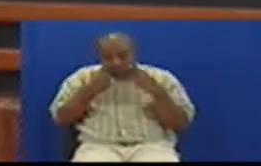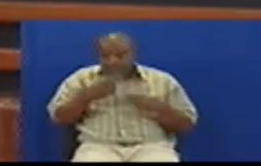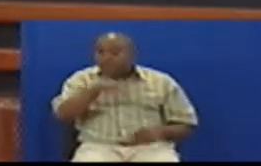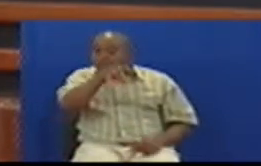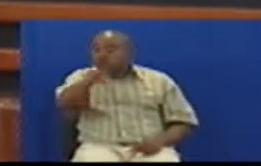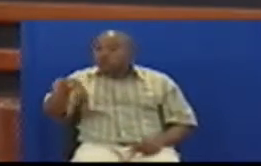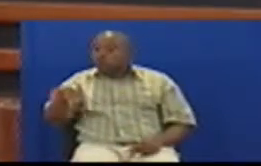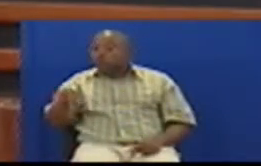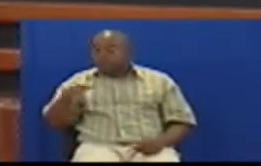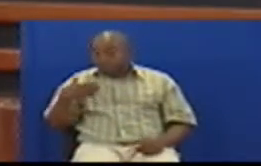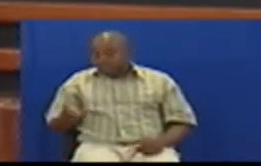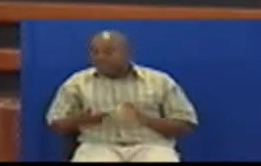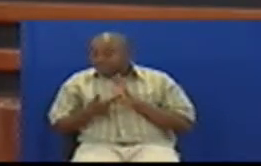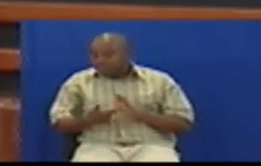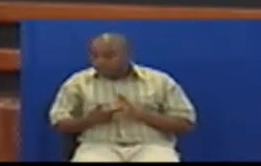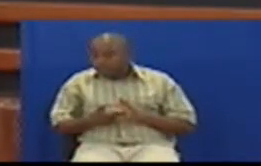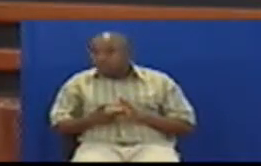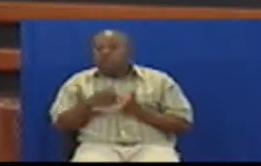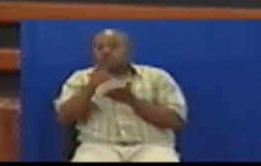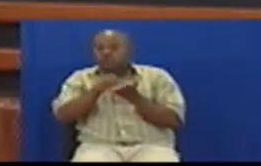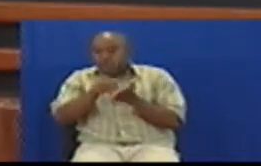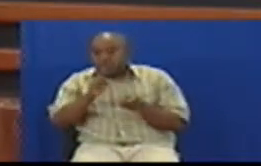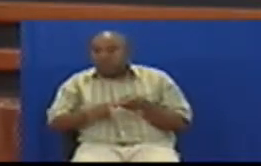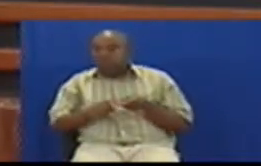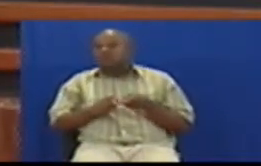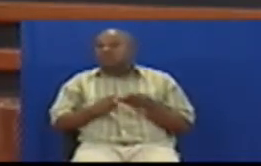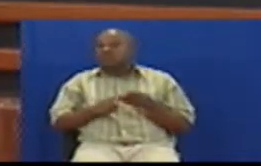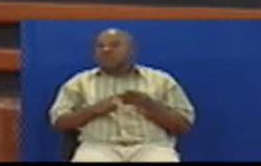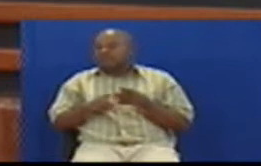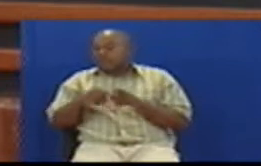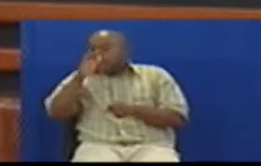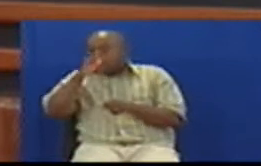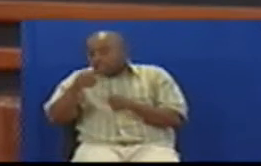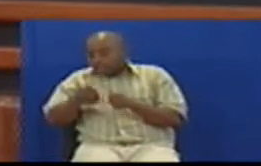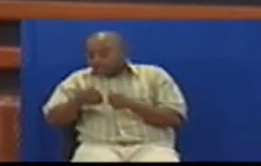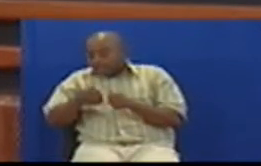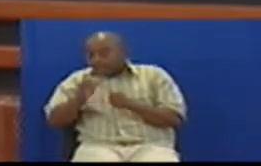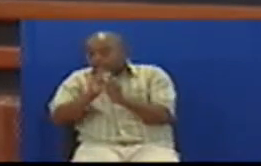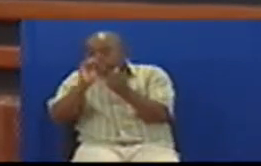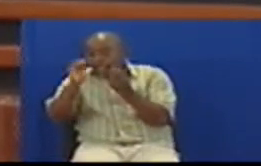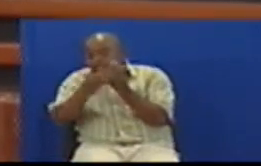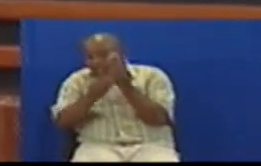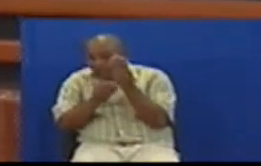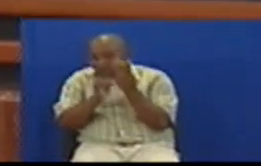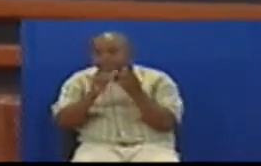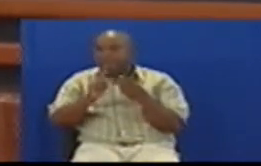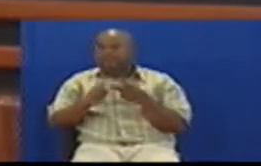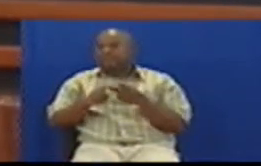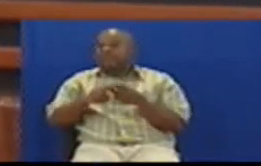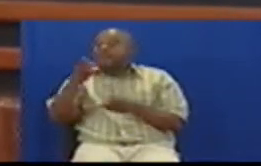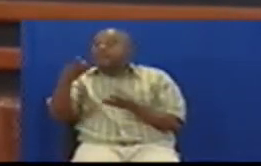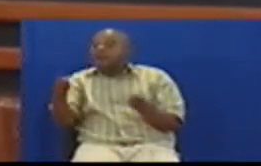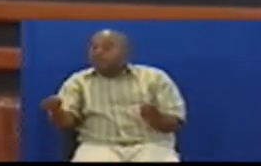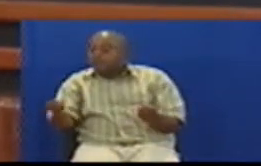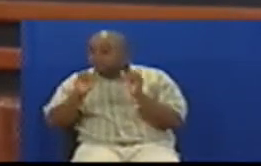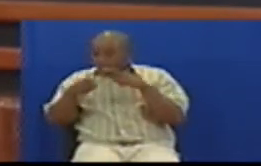kimkakati, ikiwemo tumbaku, kahawa, korosho na pamba. Mheshimiwa Spika, tuangalie bei ya